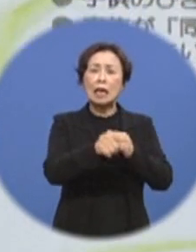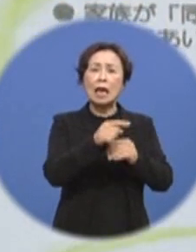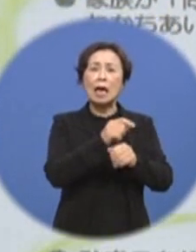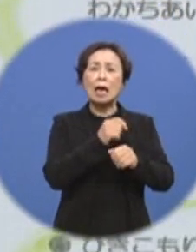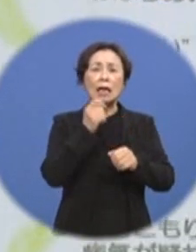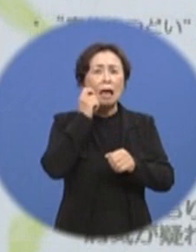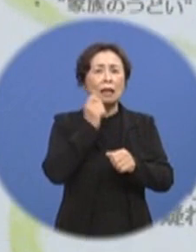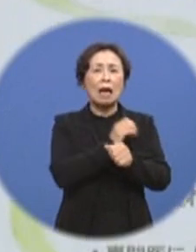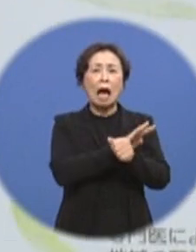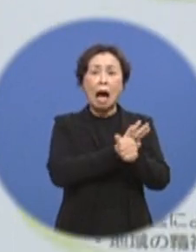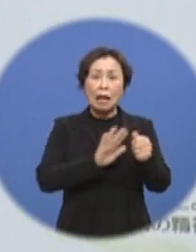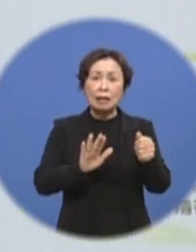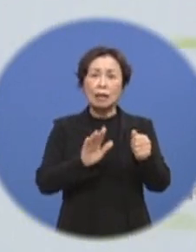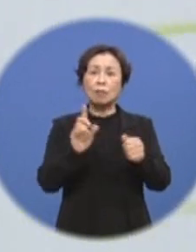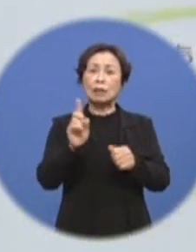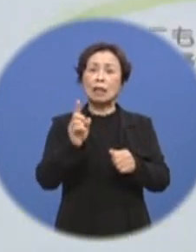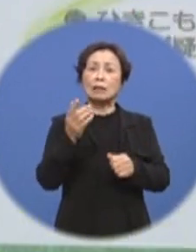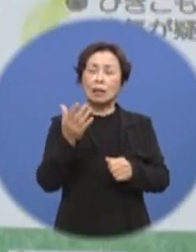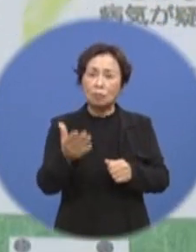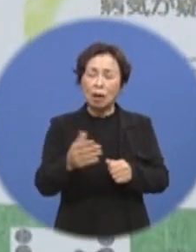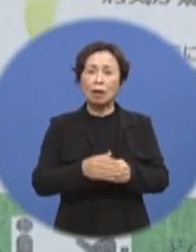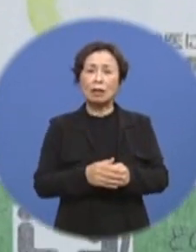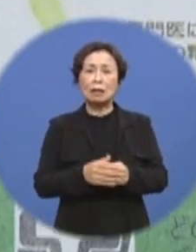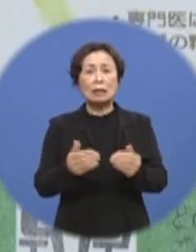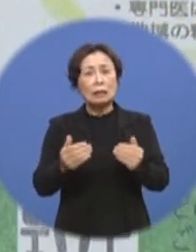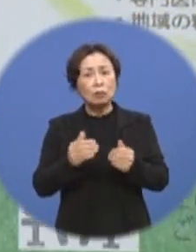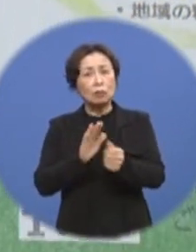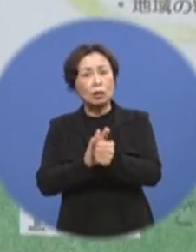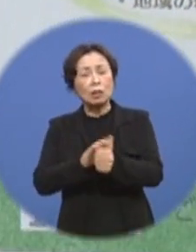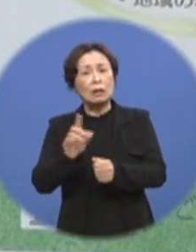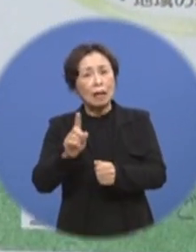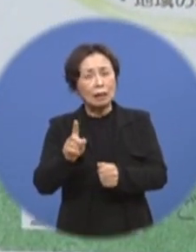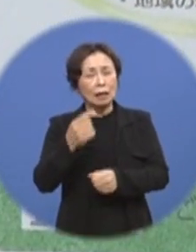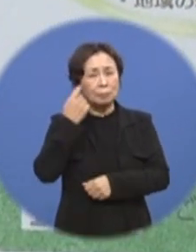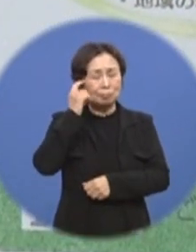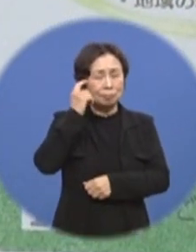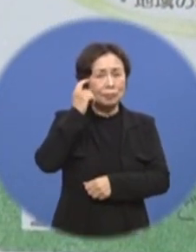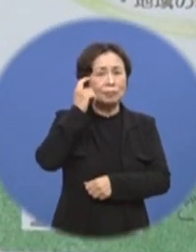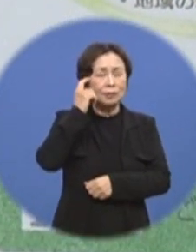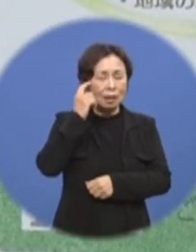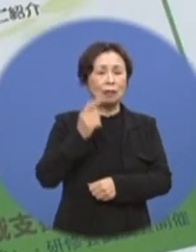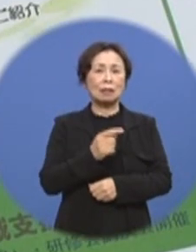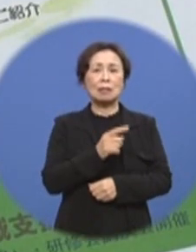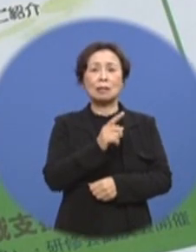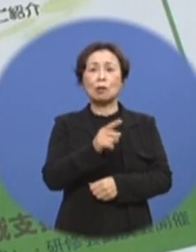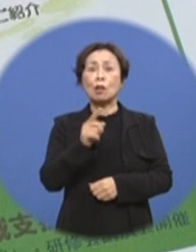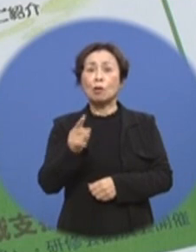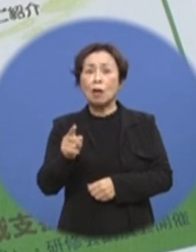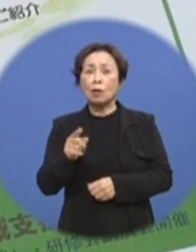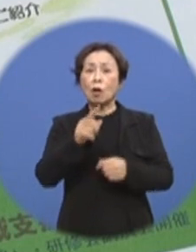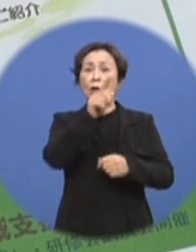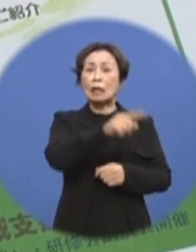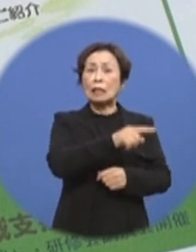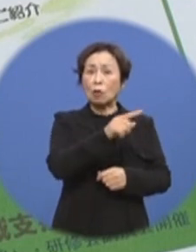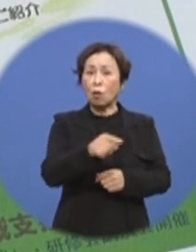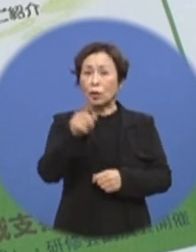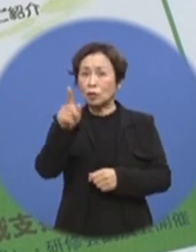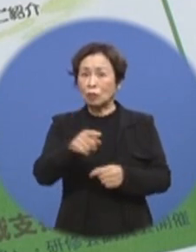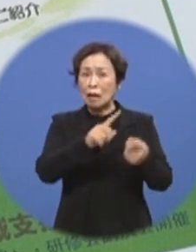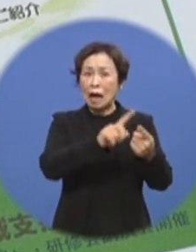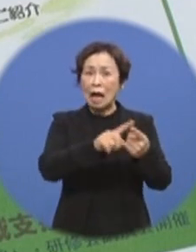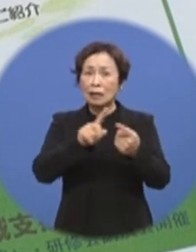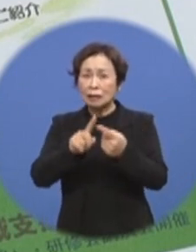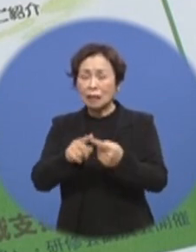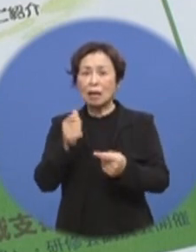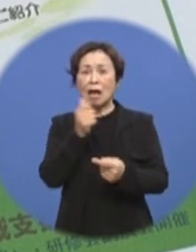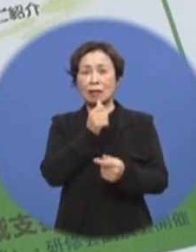には何があるのか必要な支援は何かなどを探って行きそれぞれの方に適したご案内をさせ